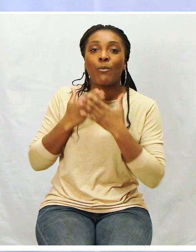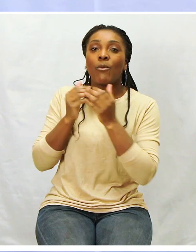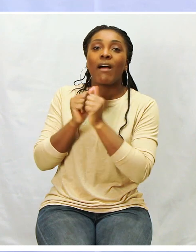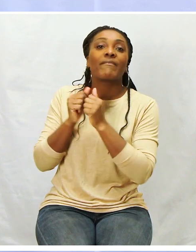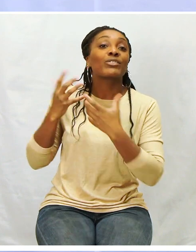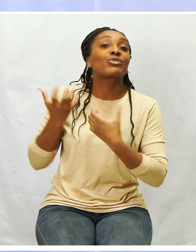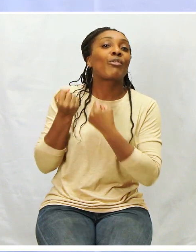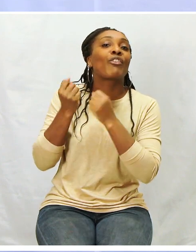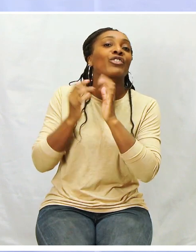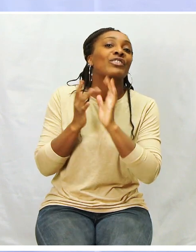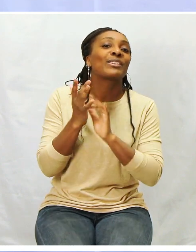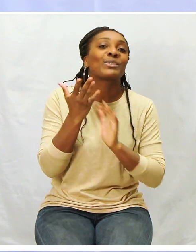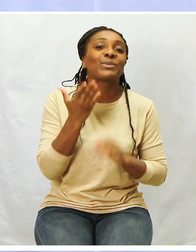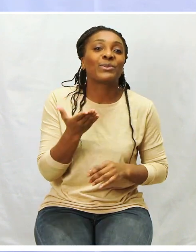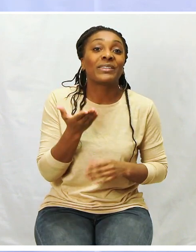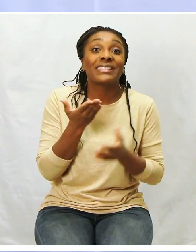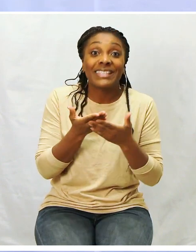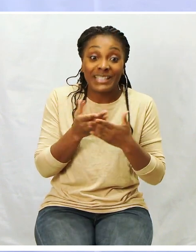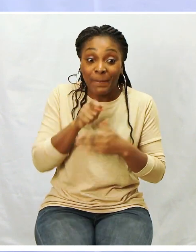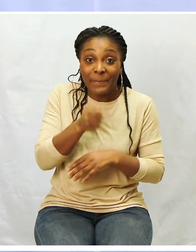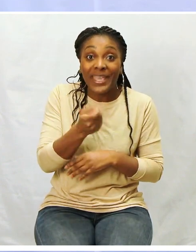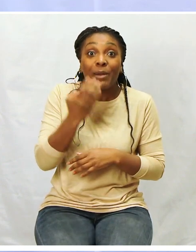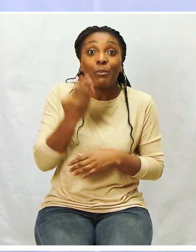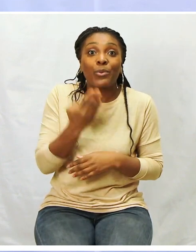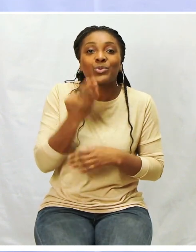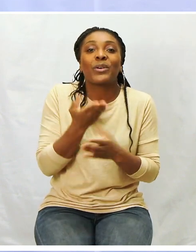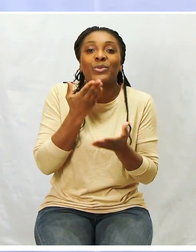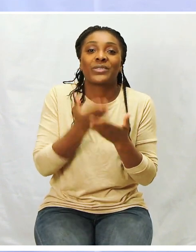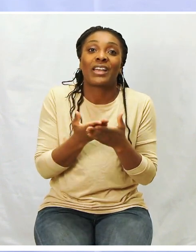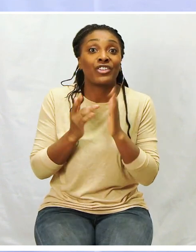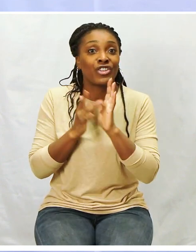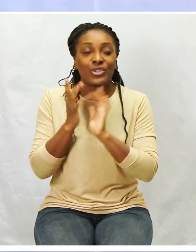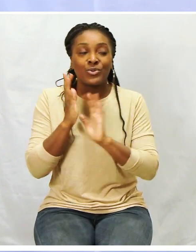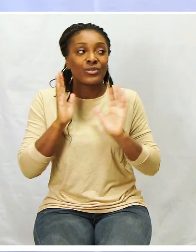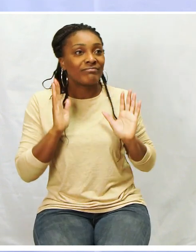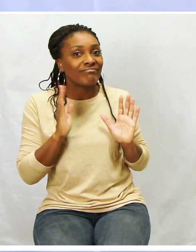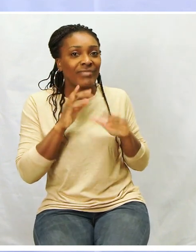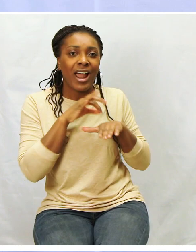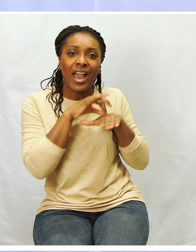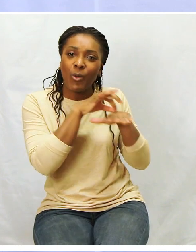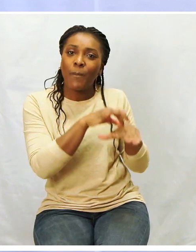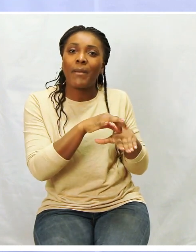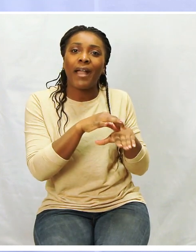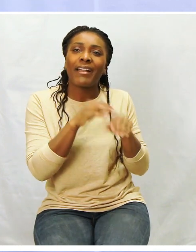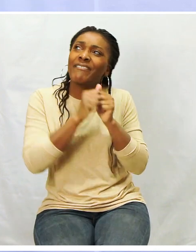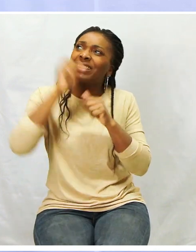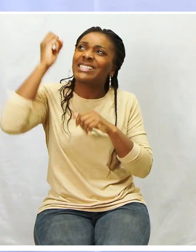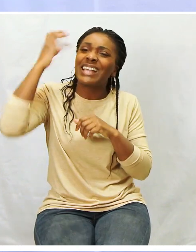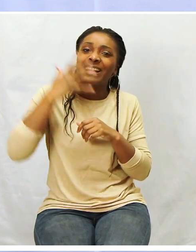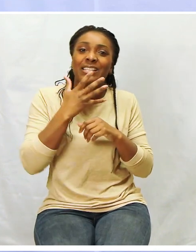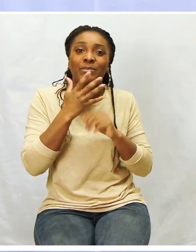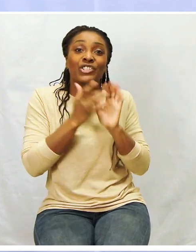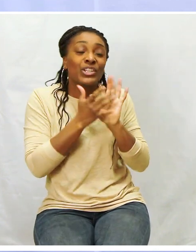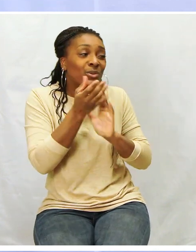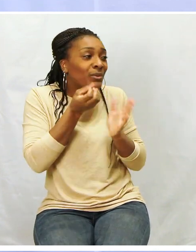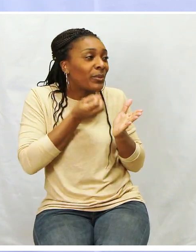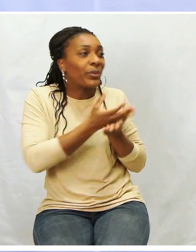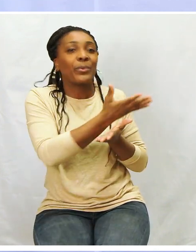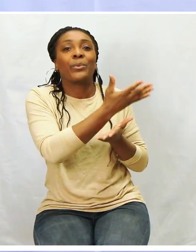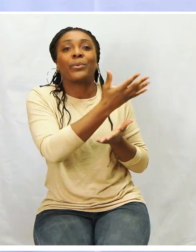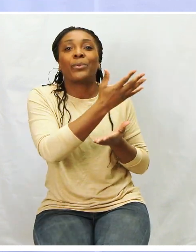Sauveur, et c'est ce qu'il avait besoin Pierre à ce moment-là. Donc Jésus, par l'action du Saint-Esprit, il va lui délivrer une parole qui va